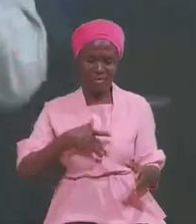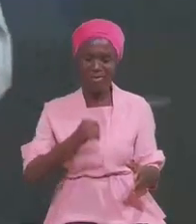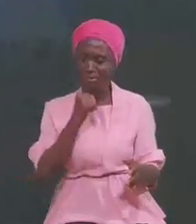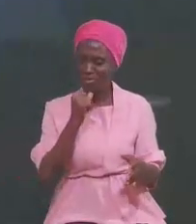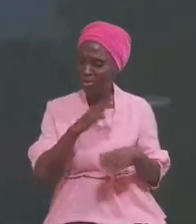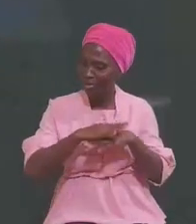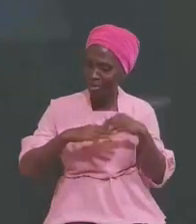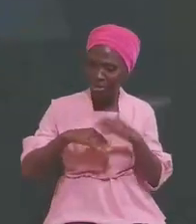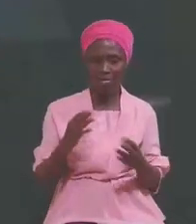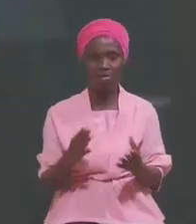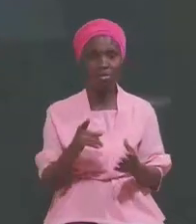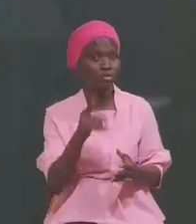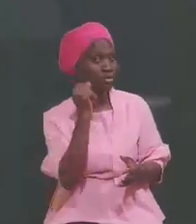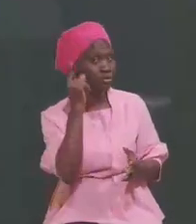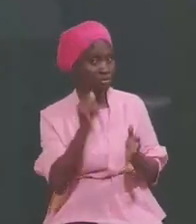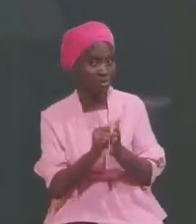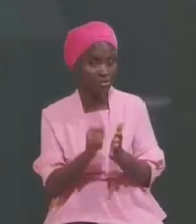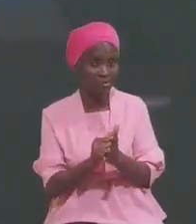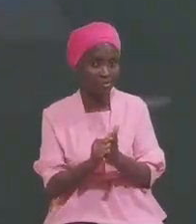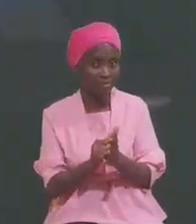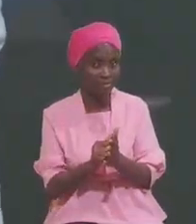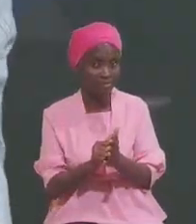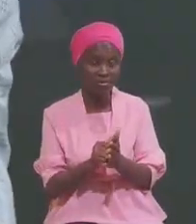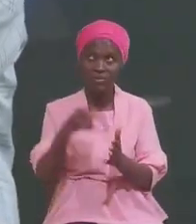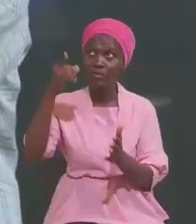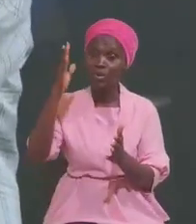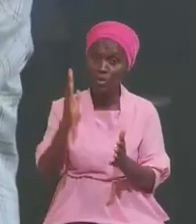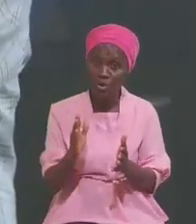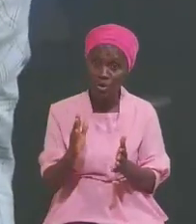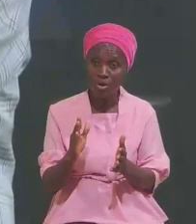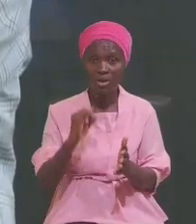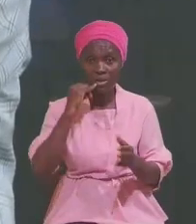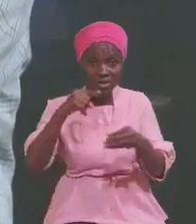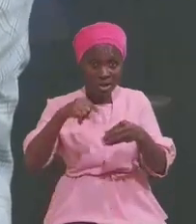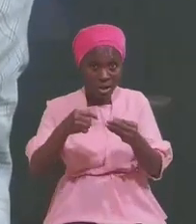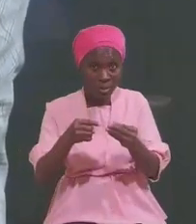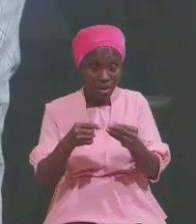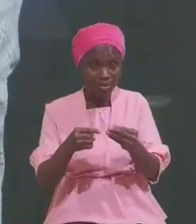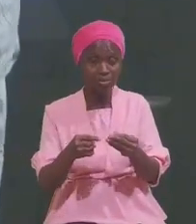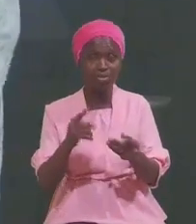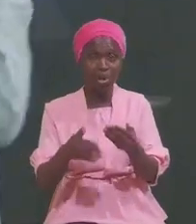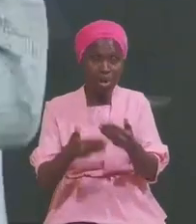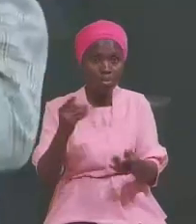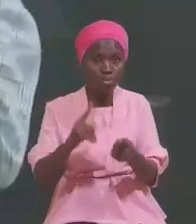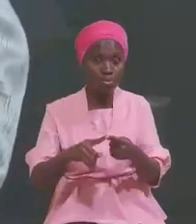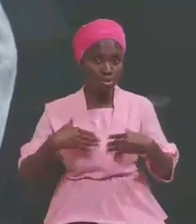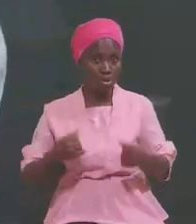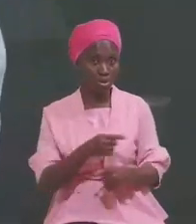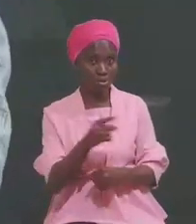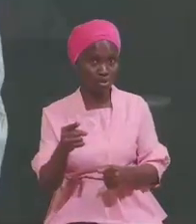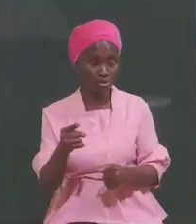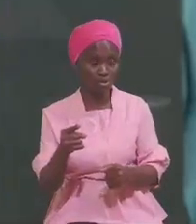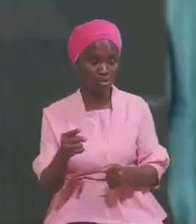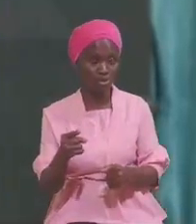j'éprouve un inconfort. Mais comprenez, Dieu est sur le point de vous guérir. Il est sur le point de faire